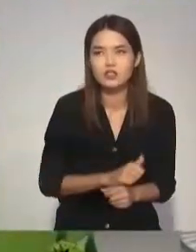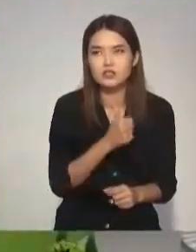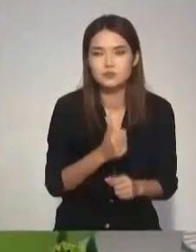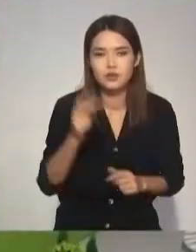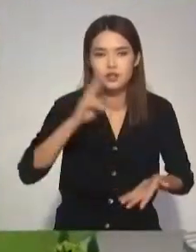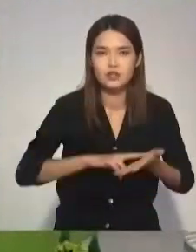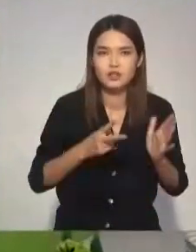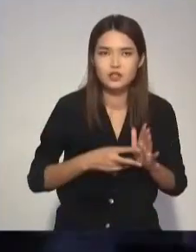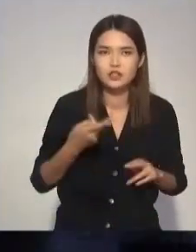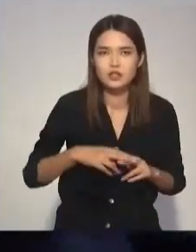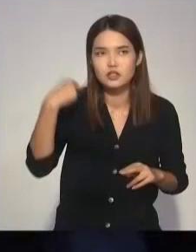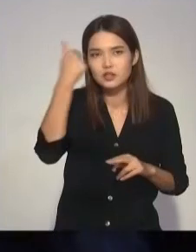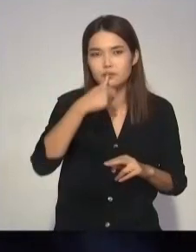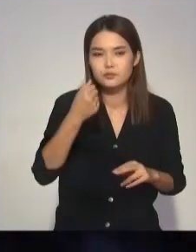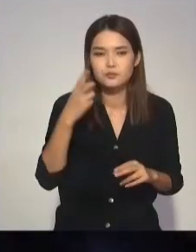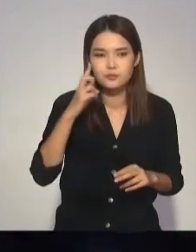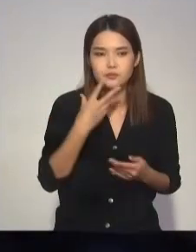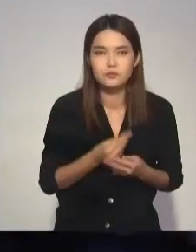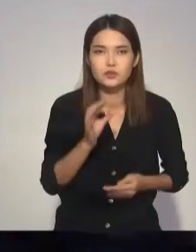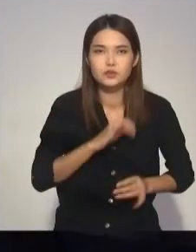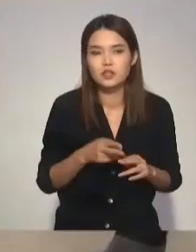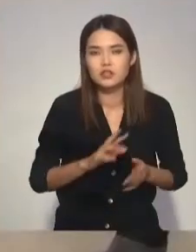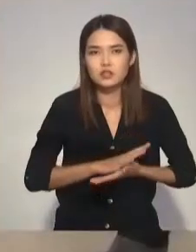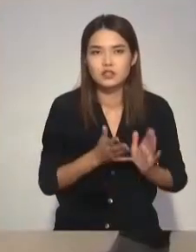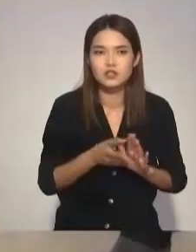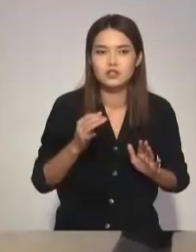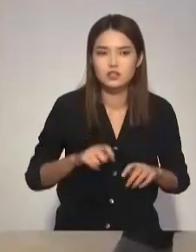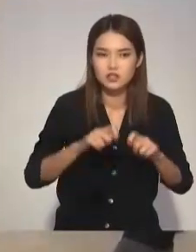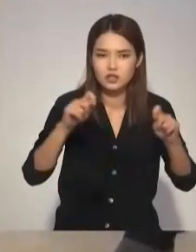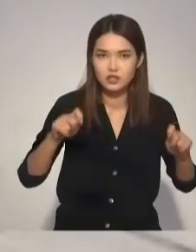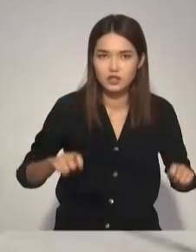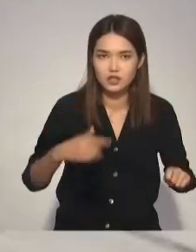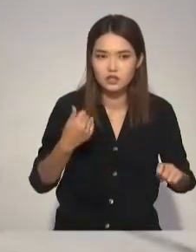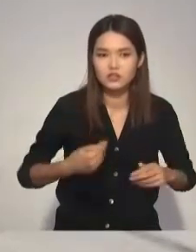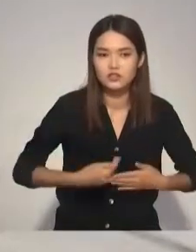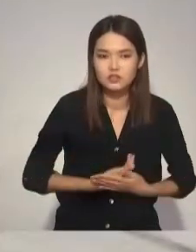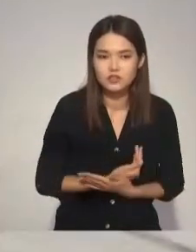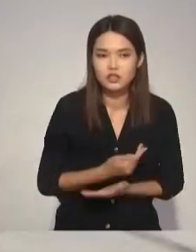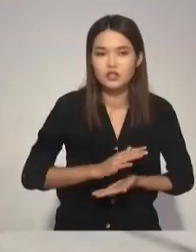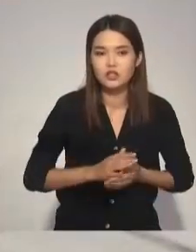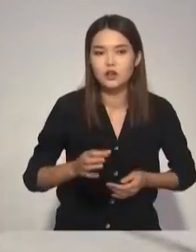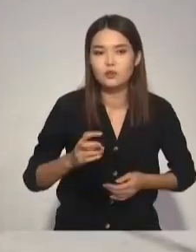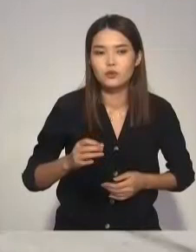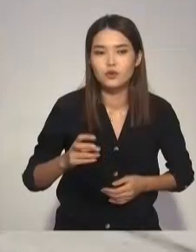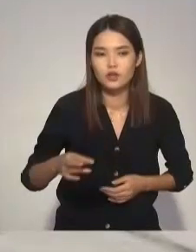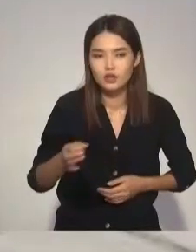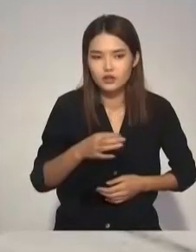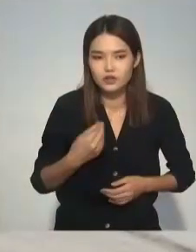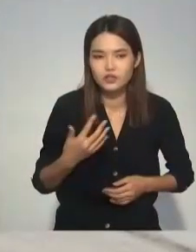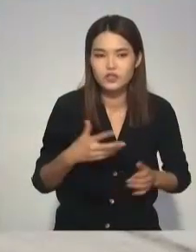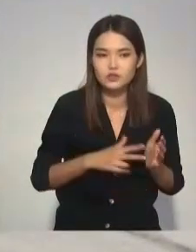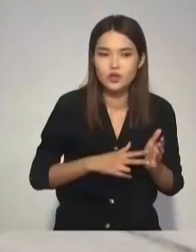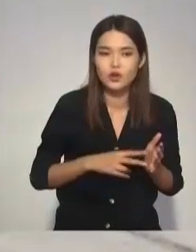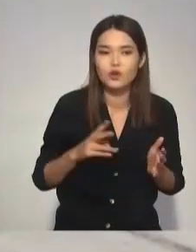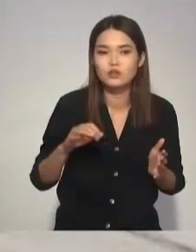бірі. Осының негізінде сырт елден келетін өнім көлемін азайту көзделген. 700 жобадай дайындап қойдық. 158